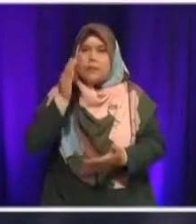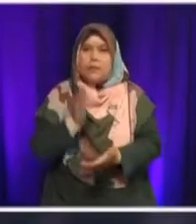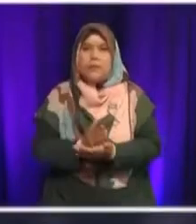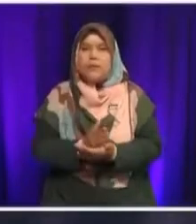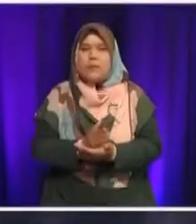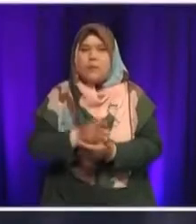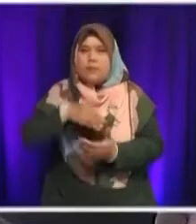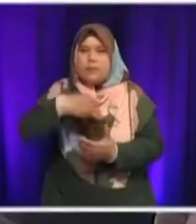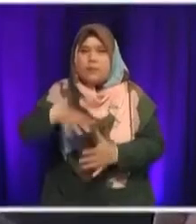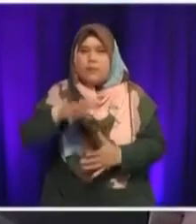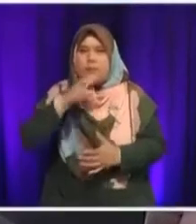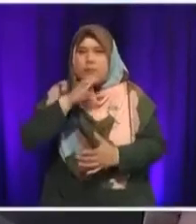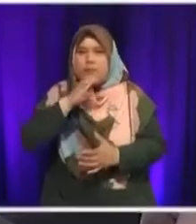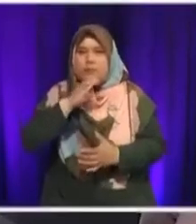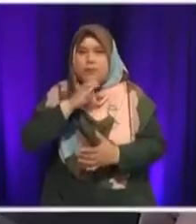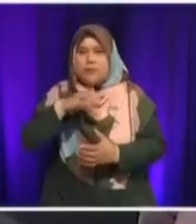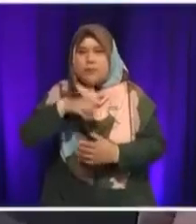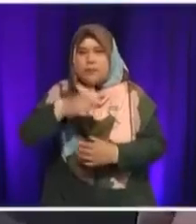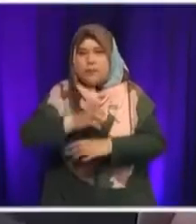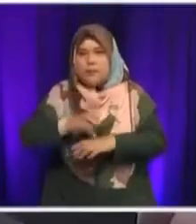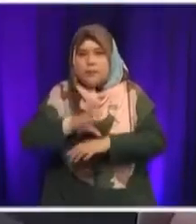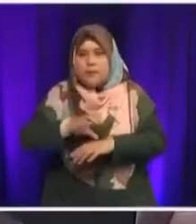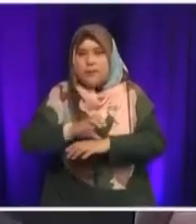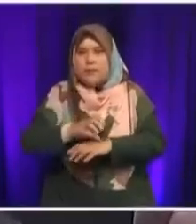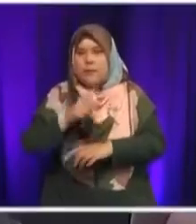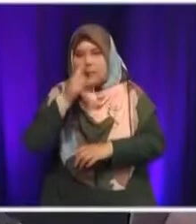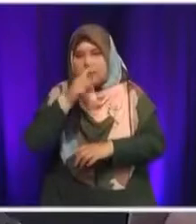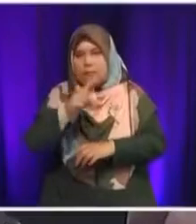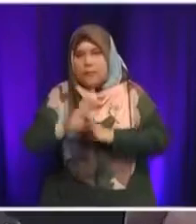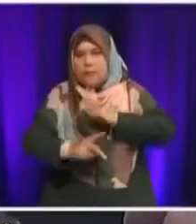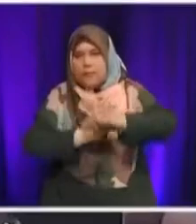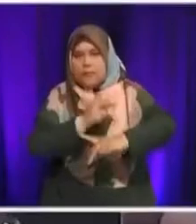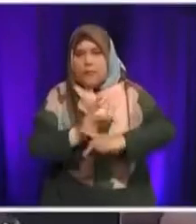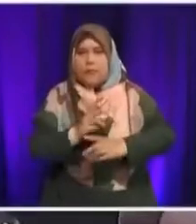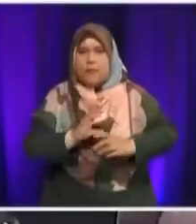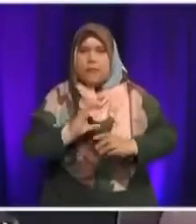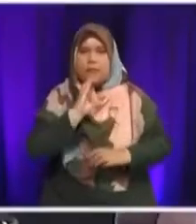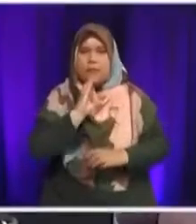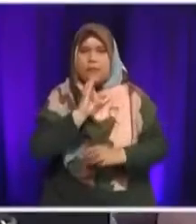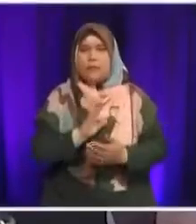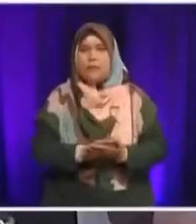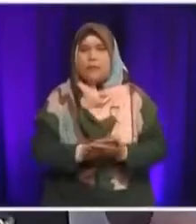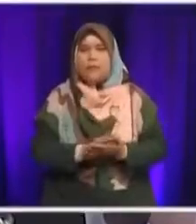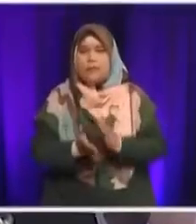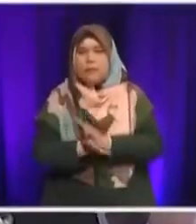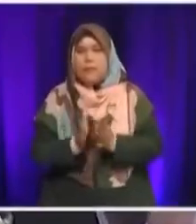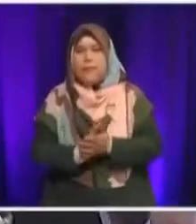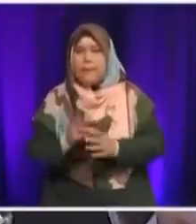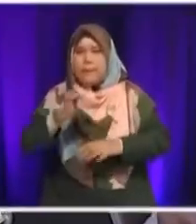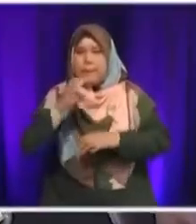berhenti dari segi dalam memproses ataupun mencairkannya jadinya coklat